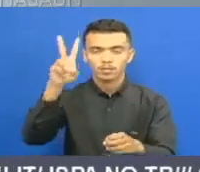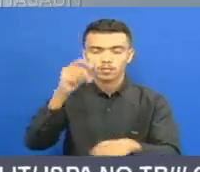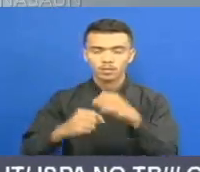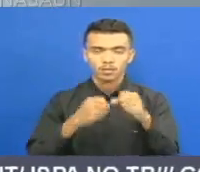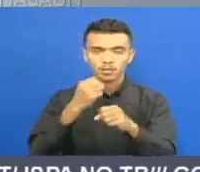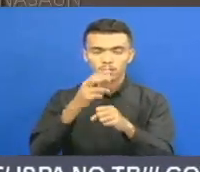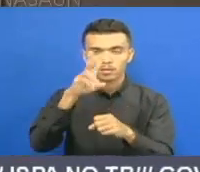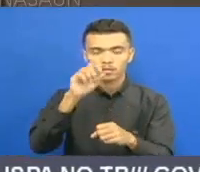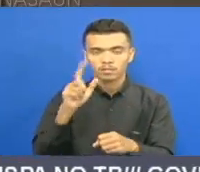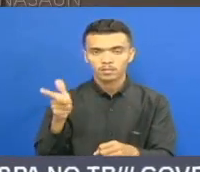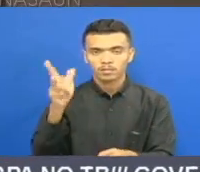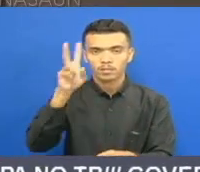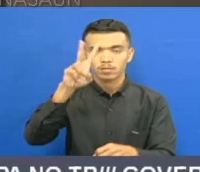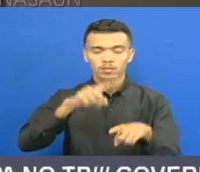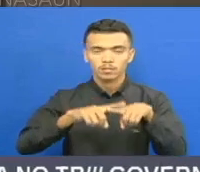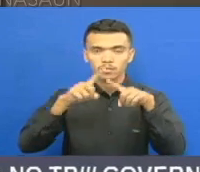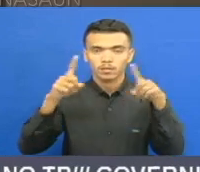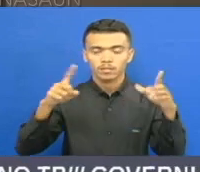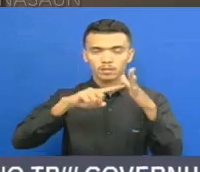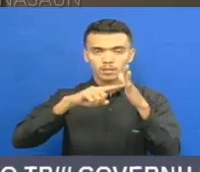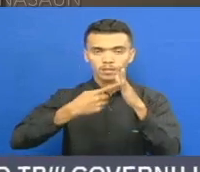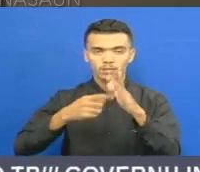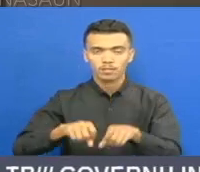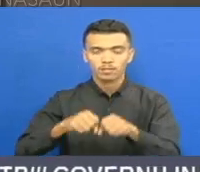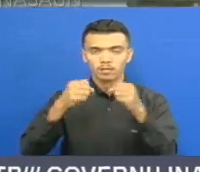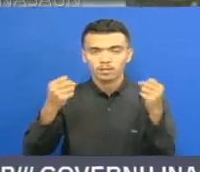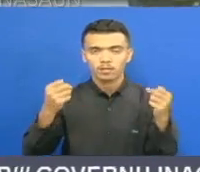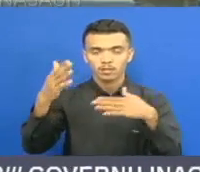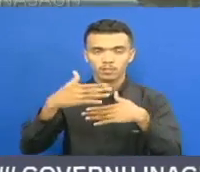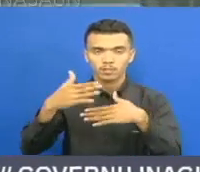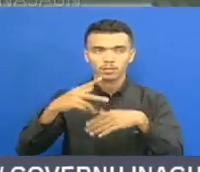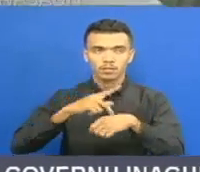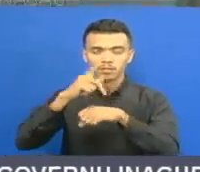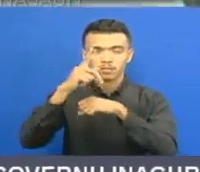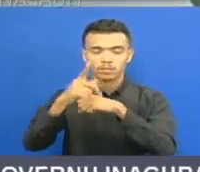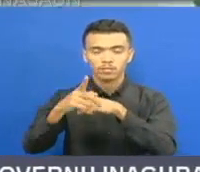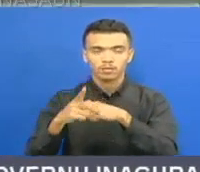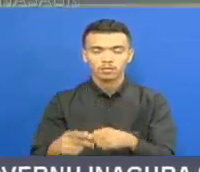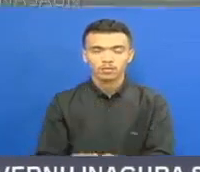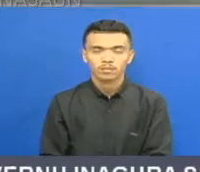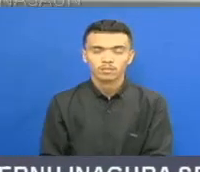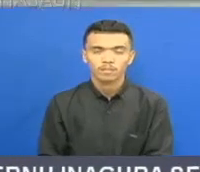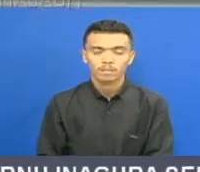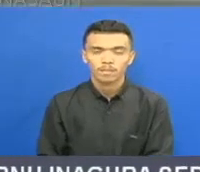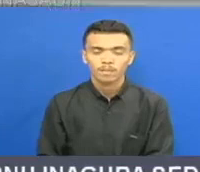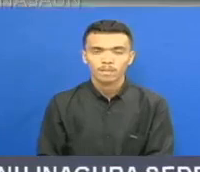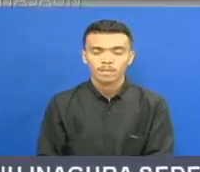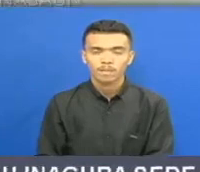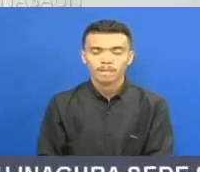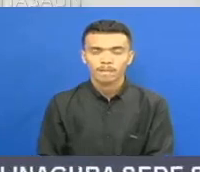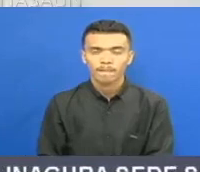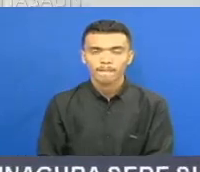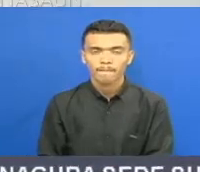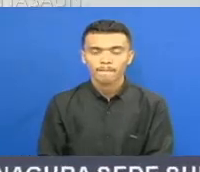rua mai be ni konisam hahu at no basic monu no la garante siguranza ba estudante ye tempu udang no aning